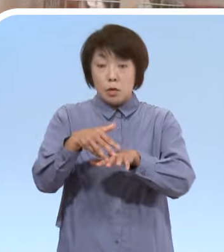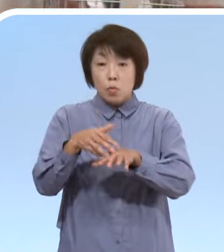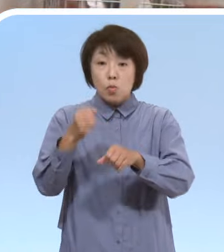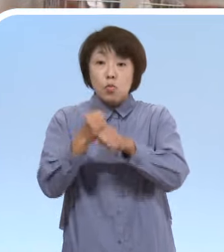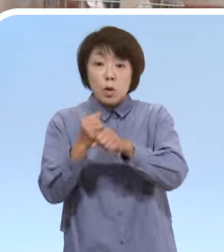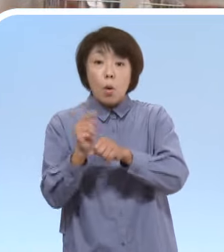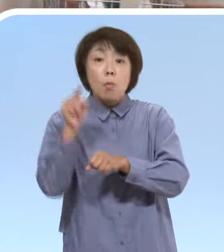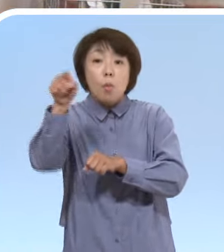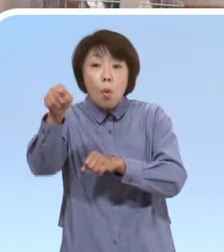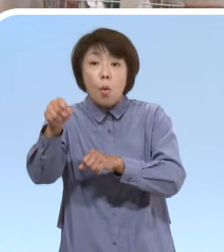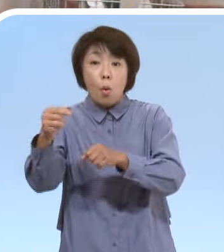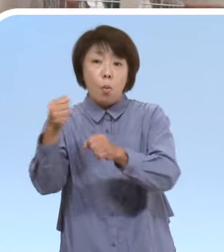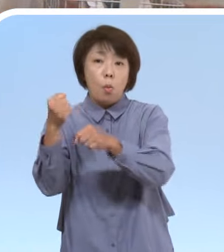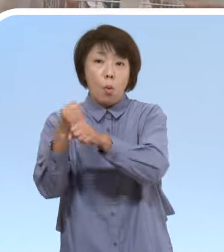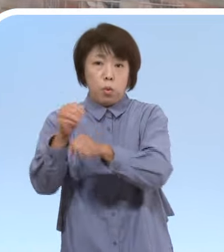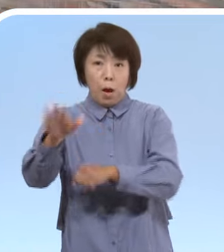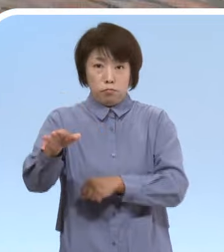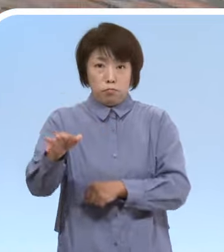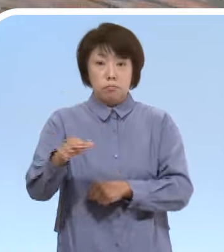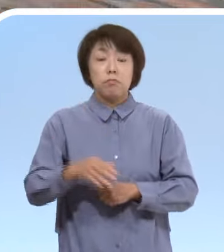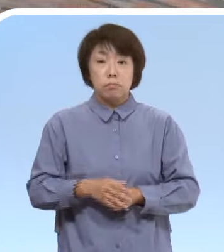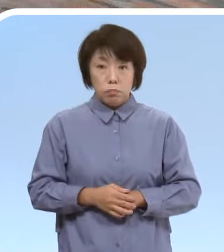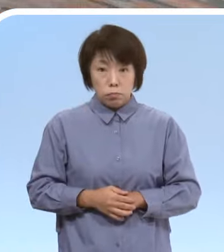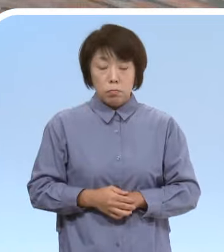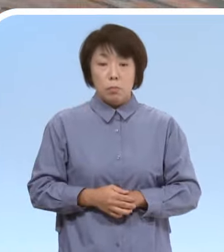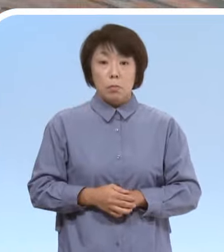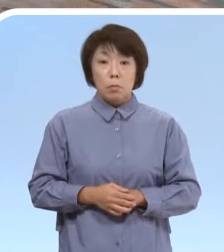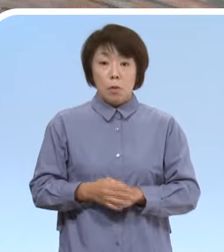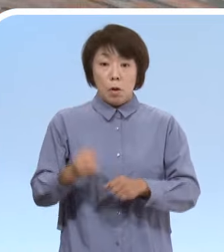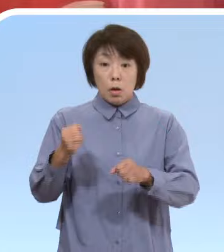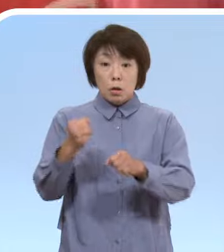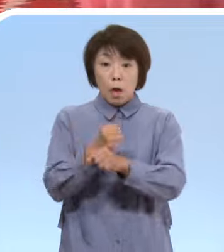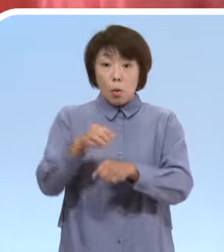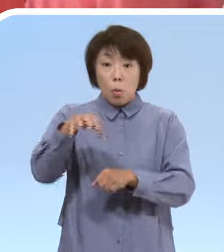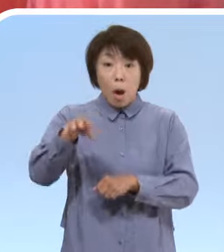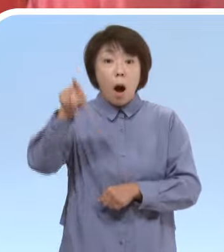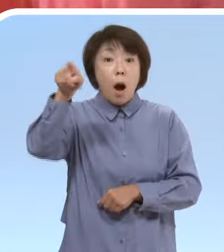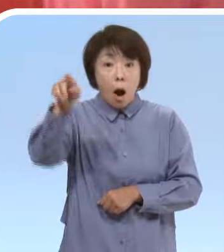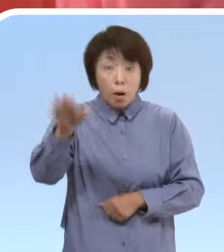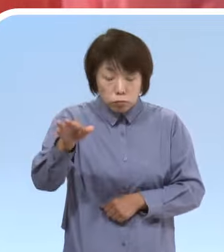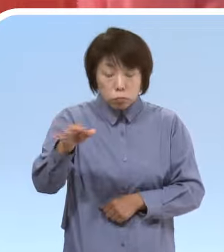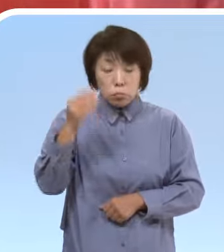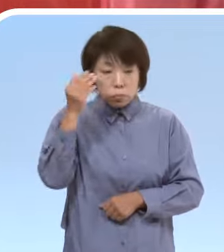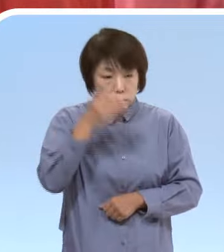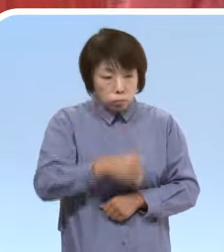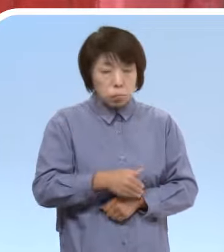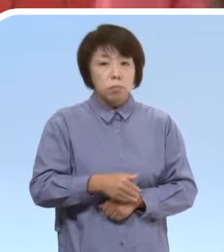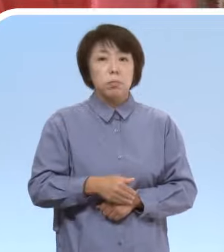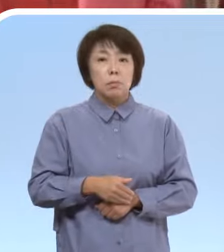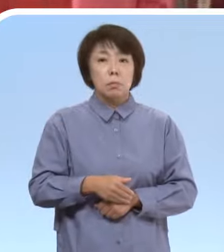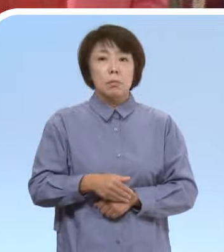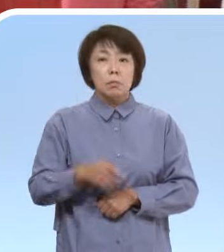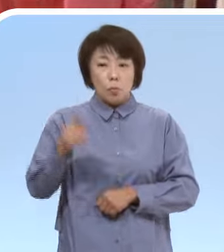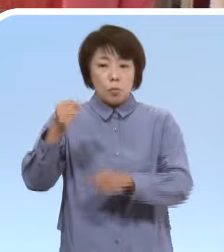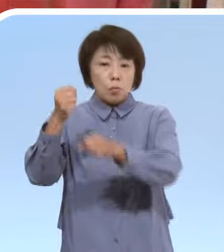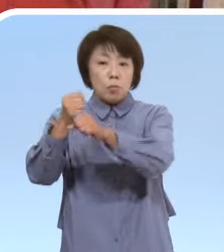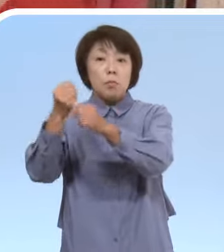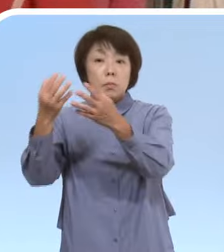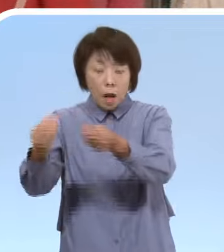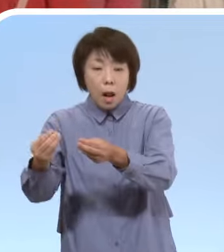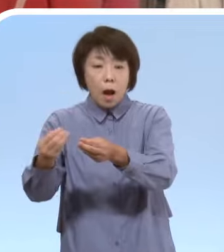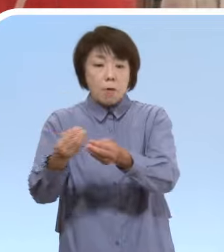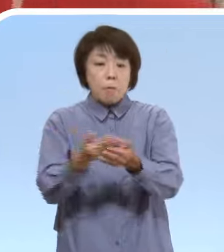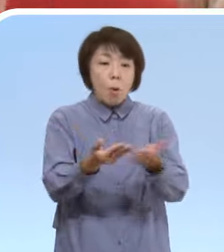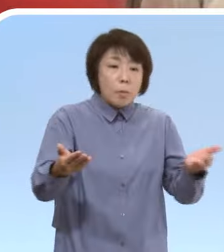作ってるんですけど。 あ、そうなんですか。 はい、奥で。 あ、作業場もこちらにあるわけですね。 奥で作ったものをこ